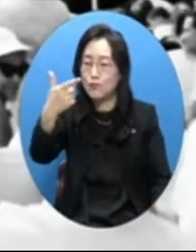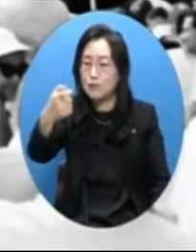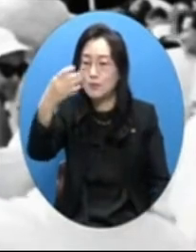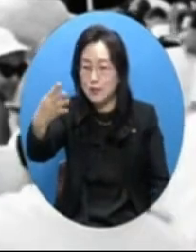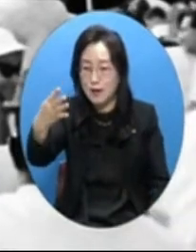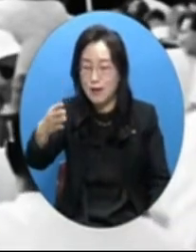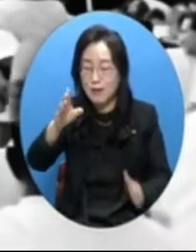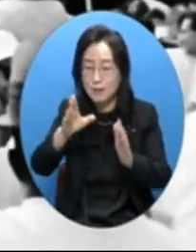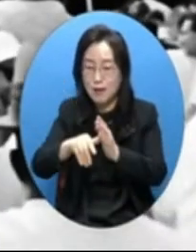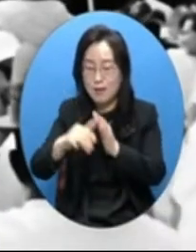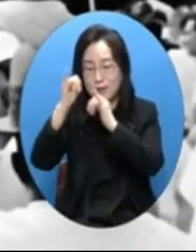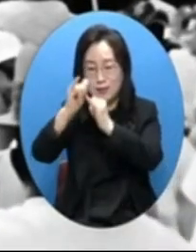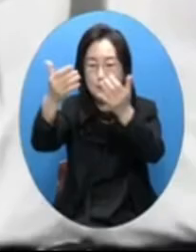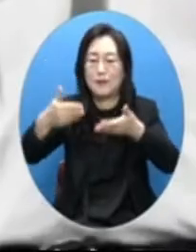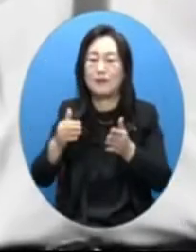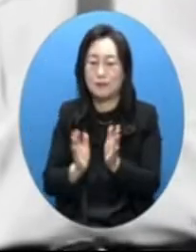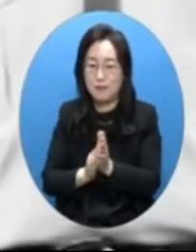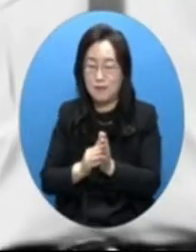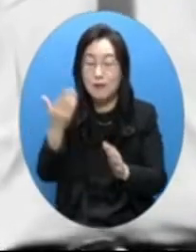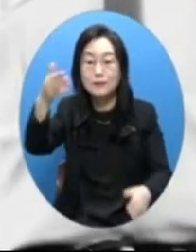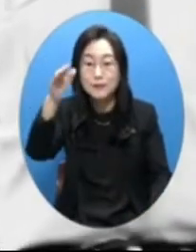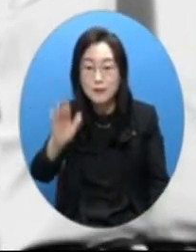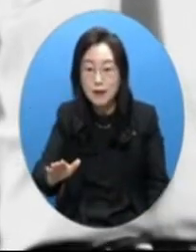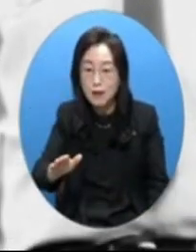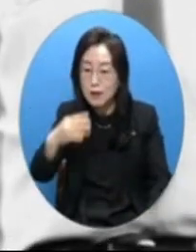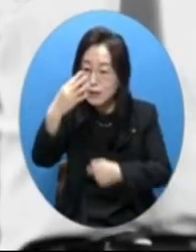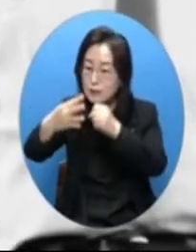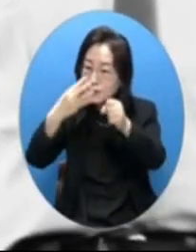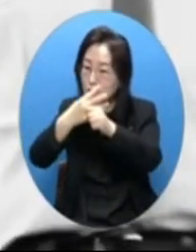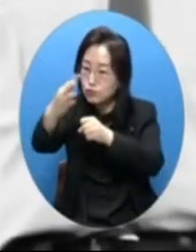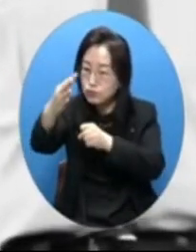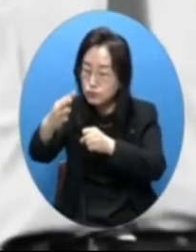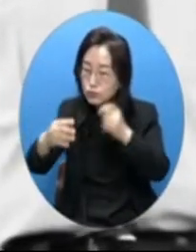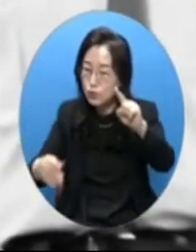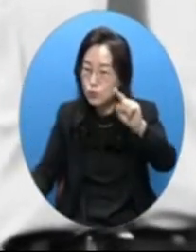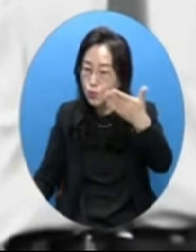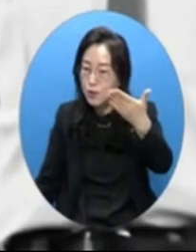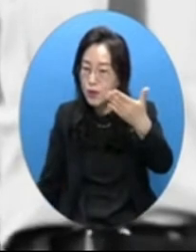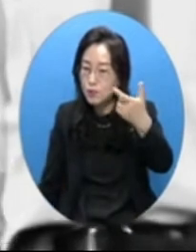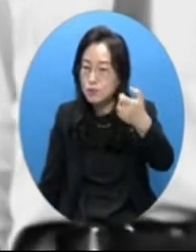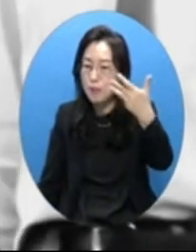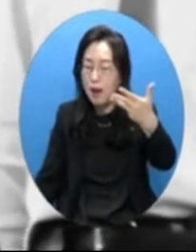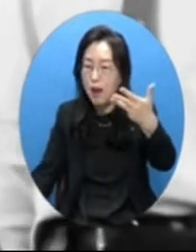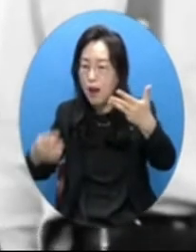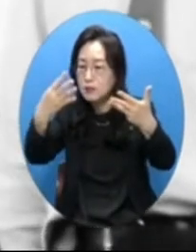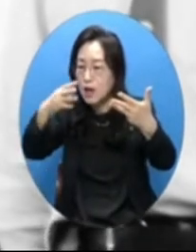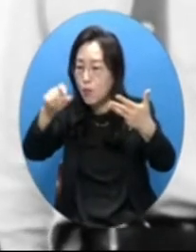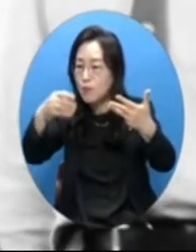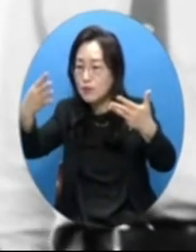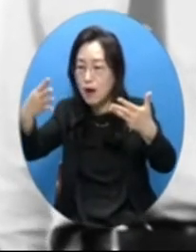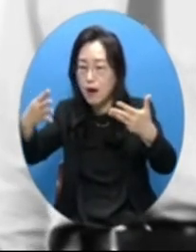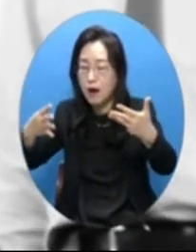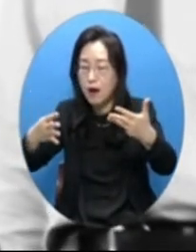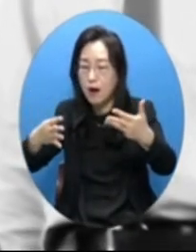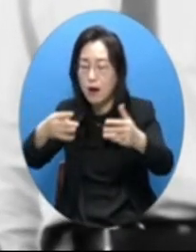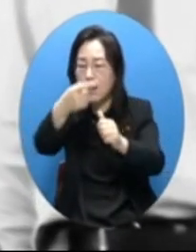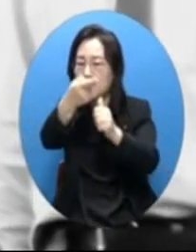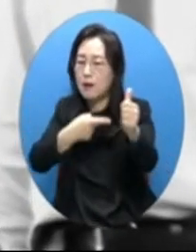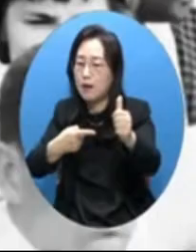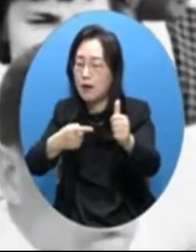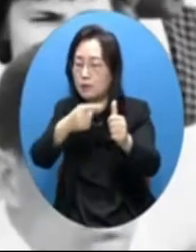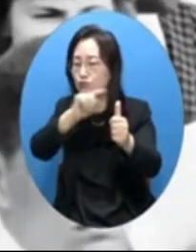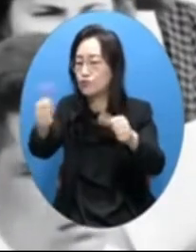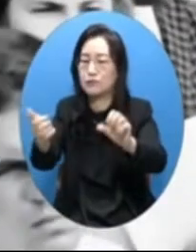노벨평화상을 받기도 했습니다 그러나 그로부터 4년 후에 1968년 4월 4일 멤피스에서 그가 암살을 당합니다